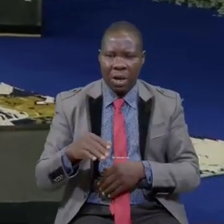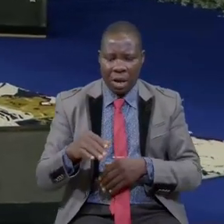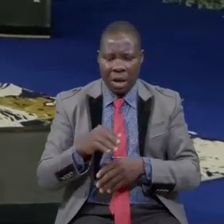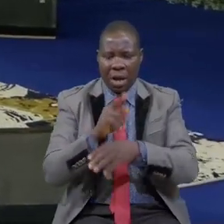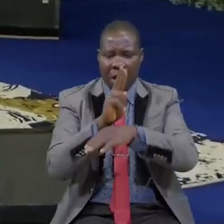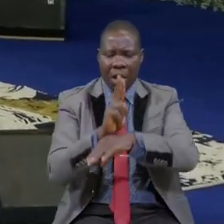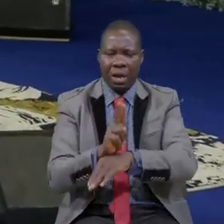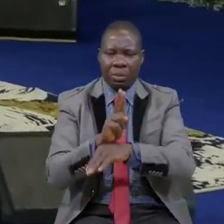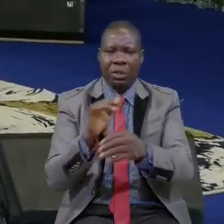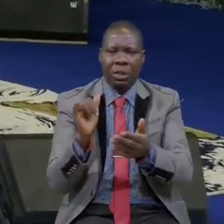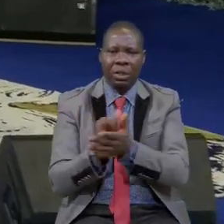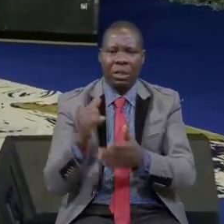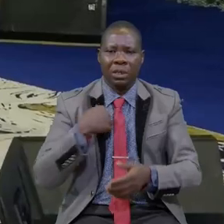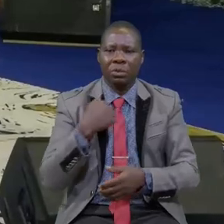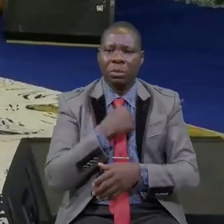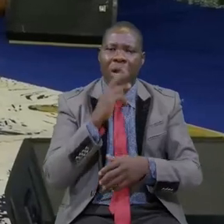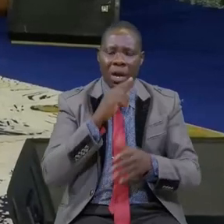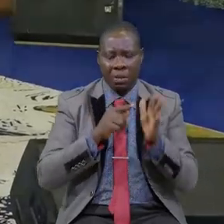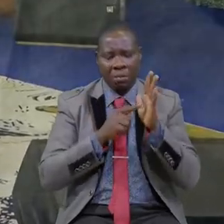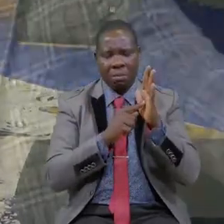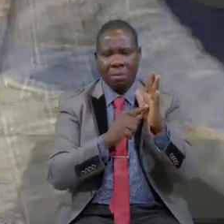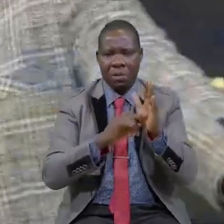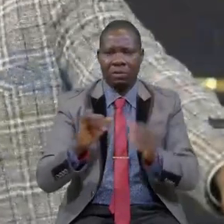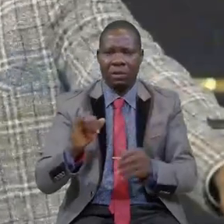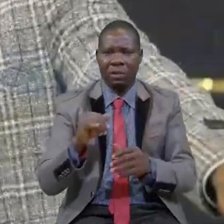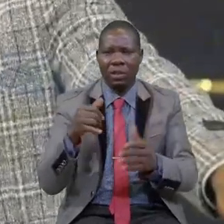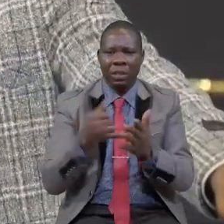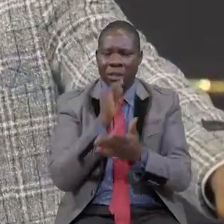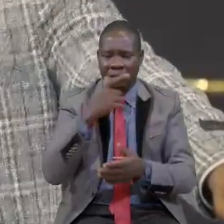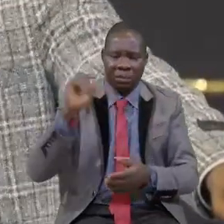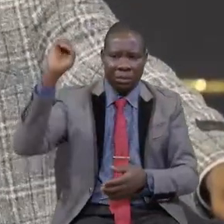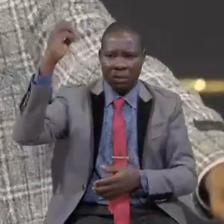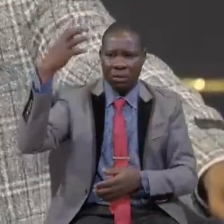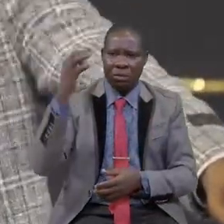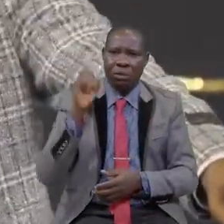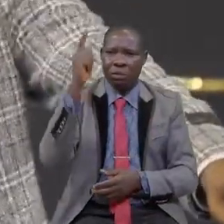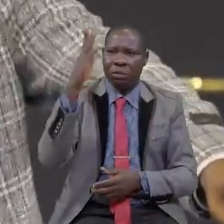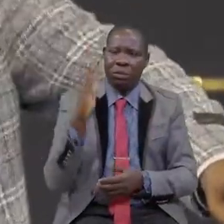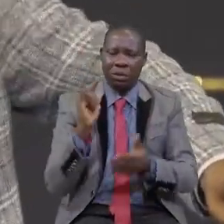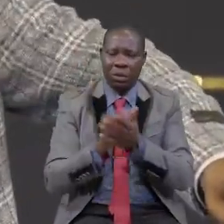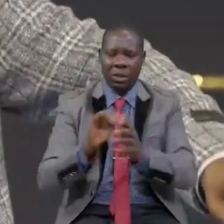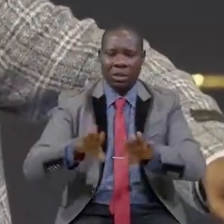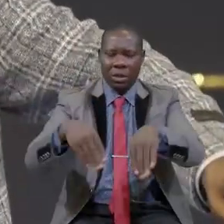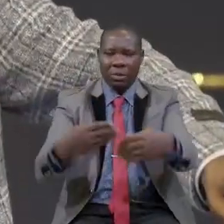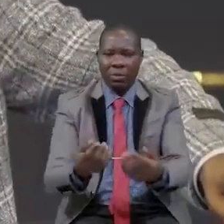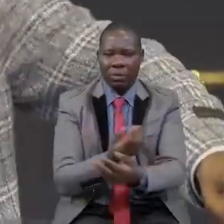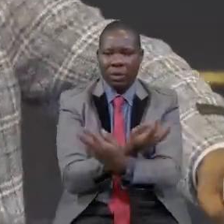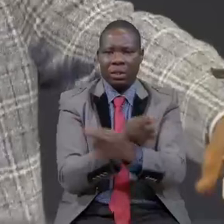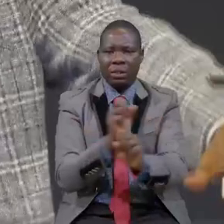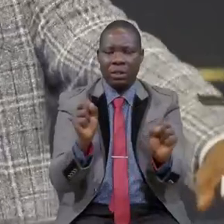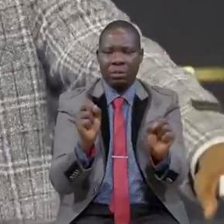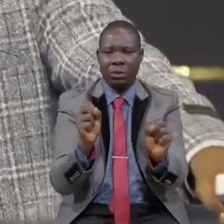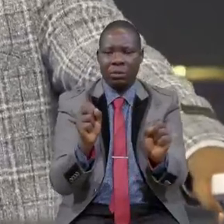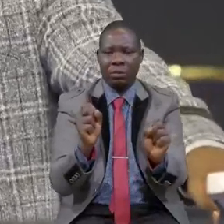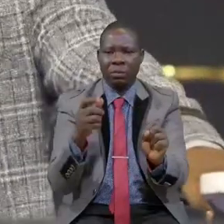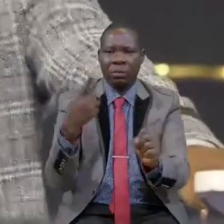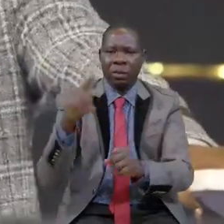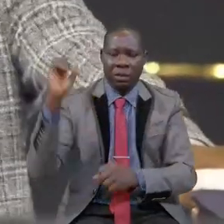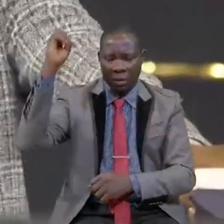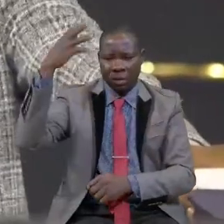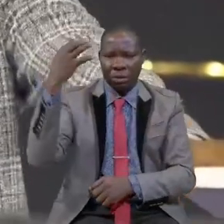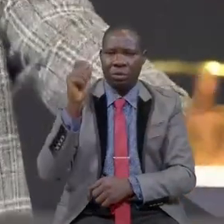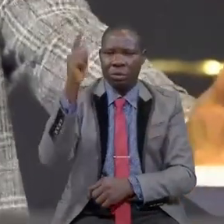habitudes abominables que nous avons manifestées. C'est la grâce de Dieu qui pourvoit la rédemption. C'est la